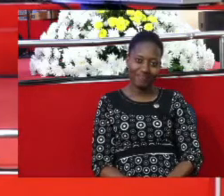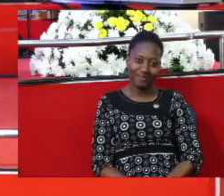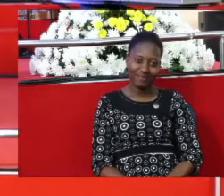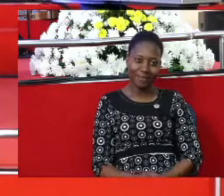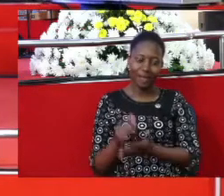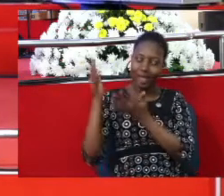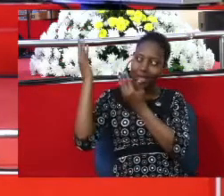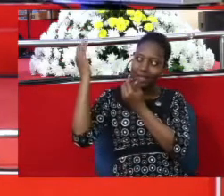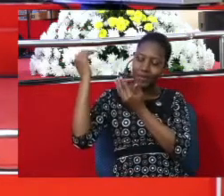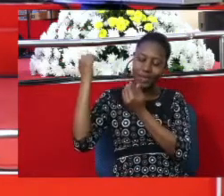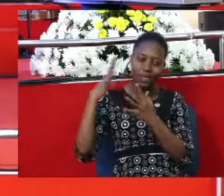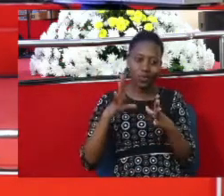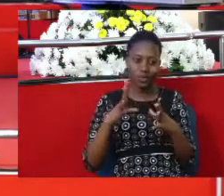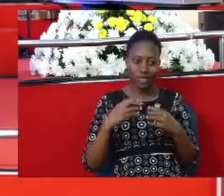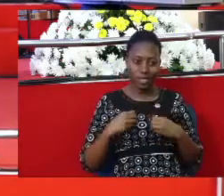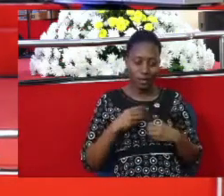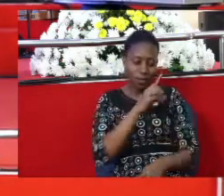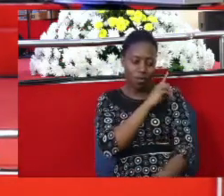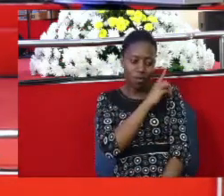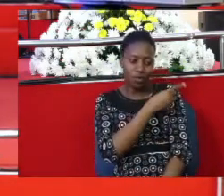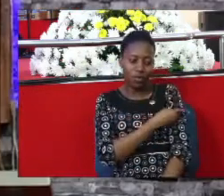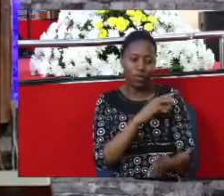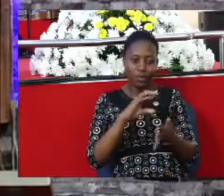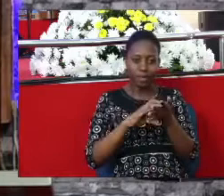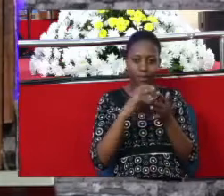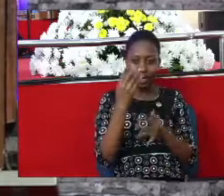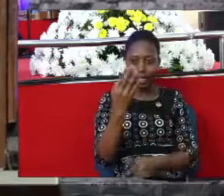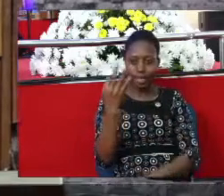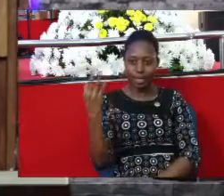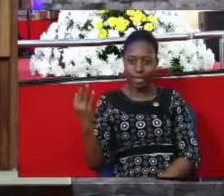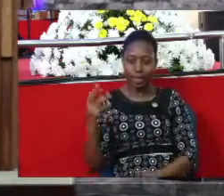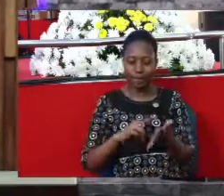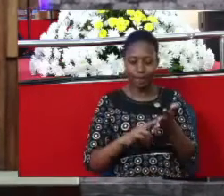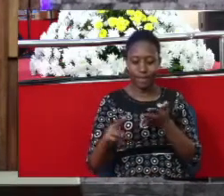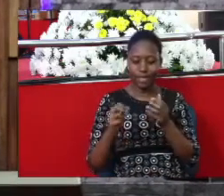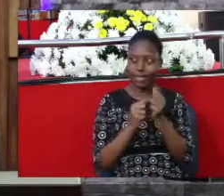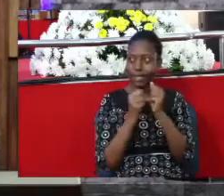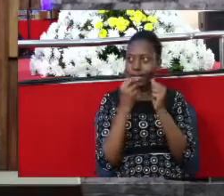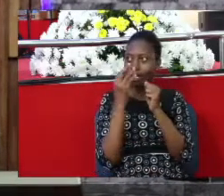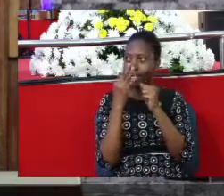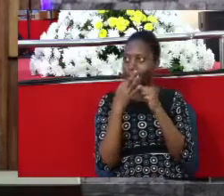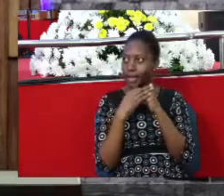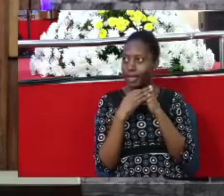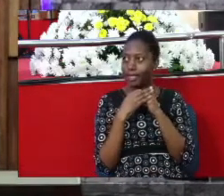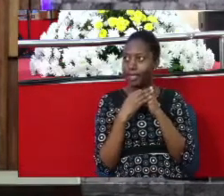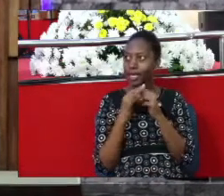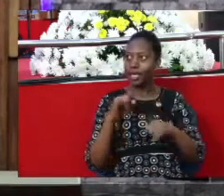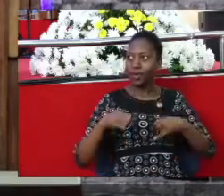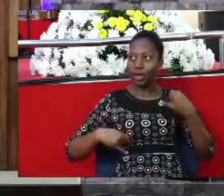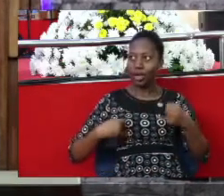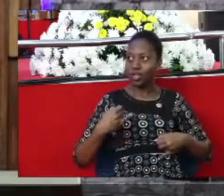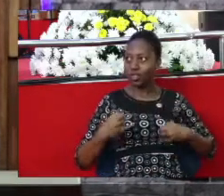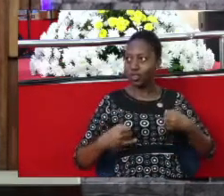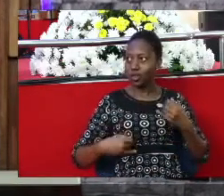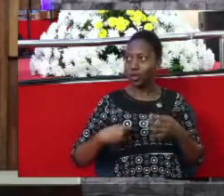Expect to receive a surprise. Deuteronomy 33 verse 19. For they will enjoy the abundance of the seas and the hidden